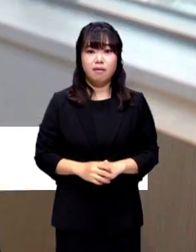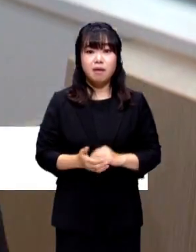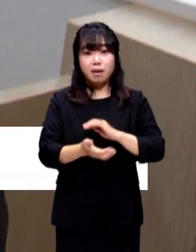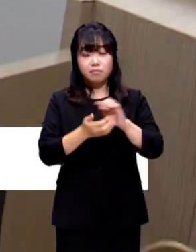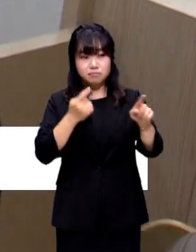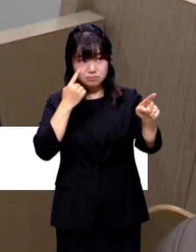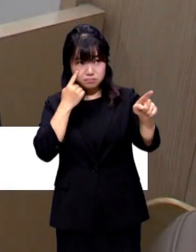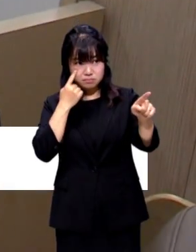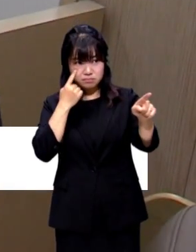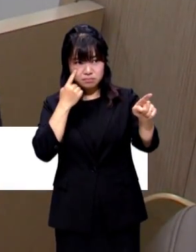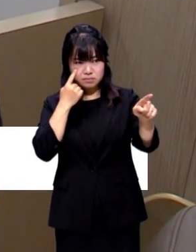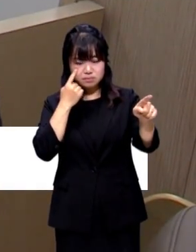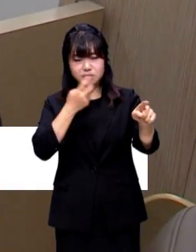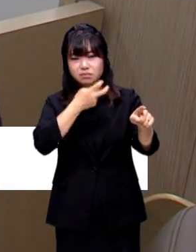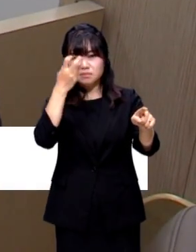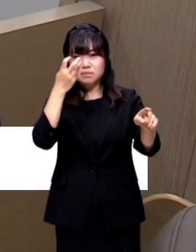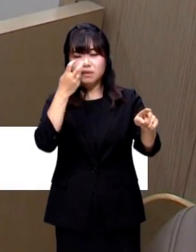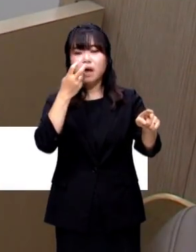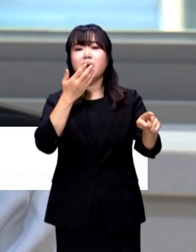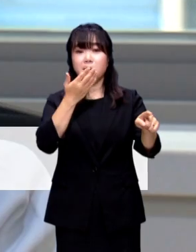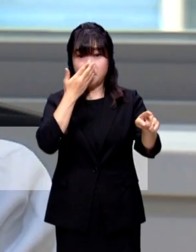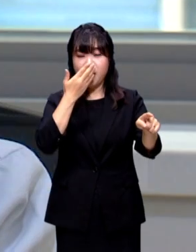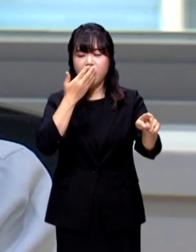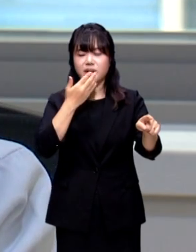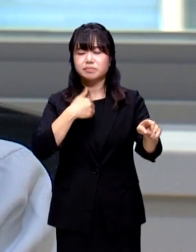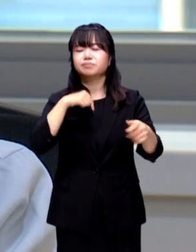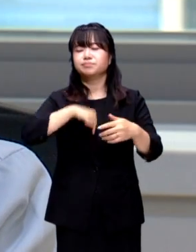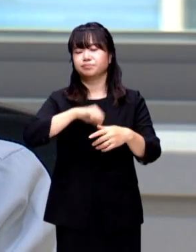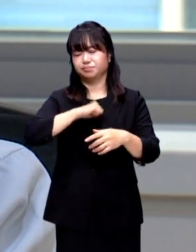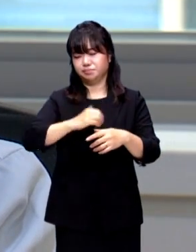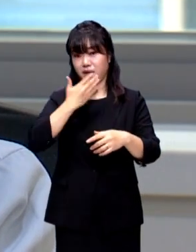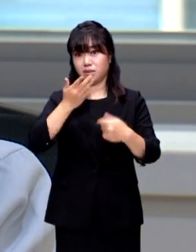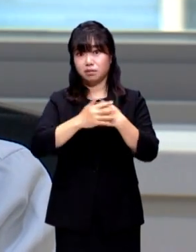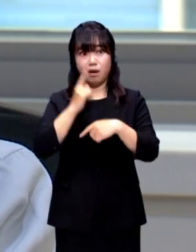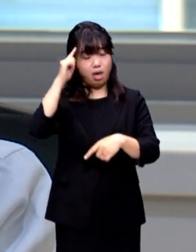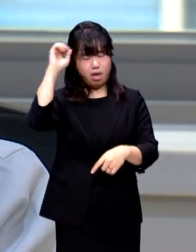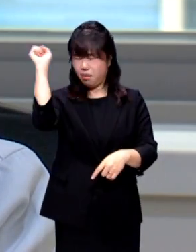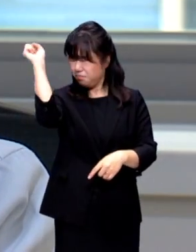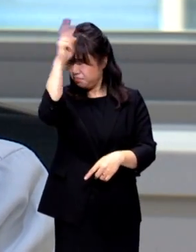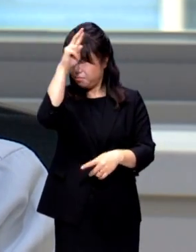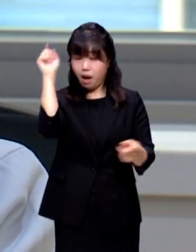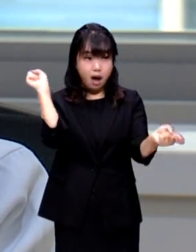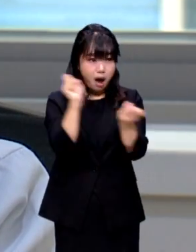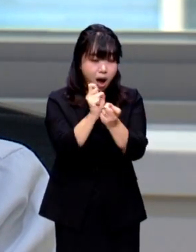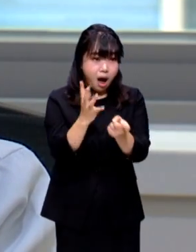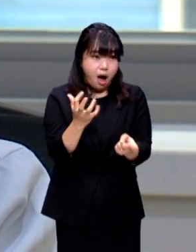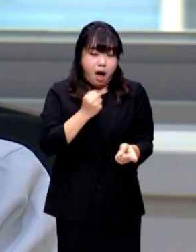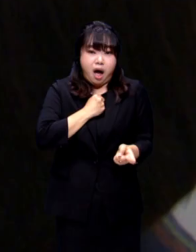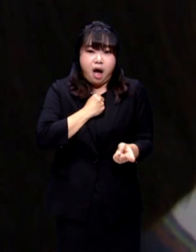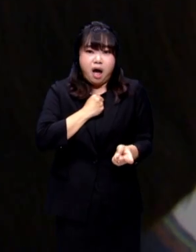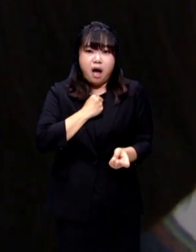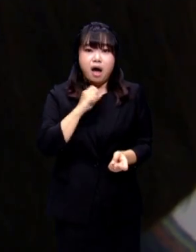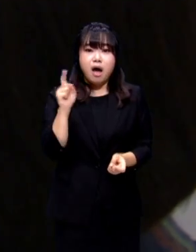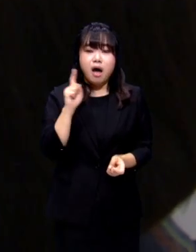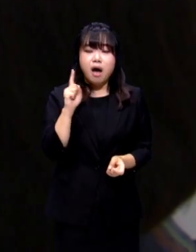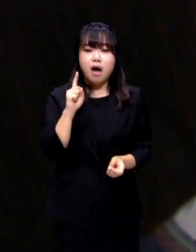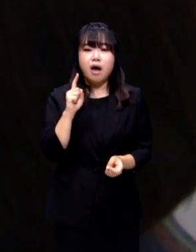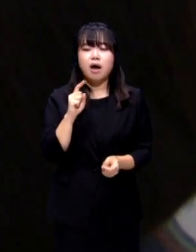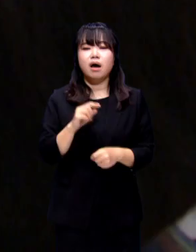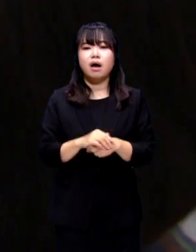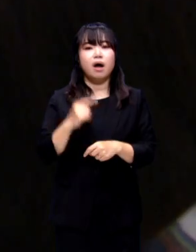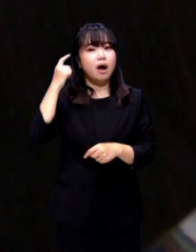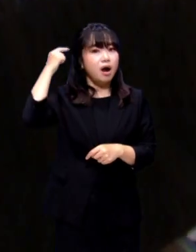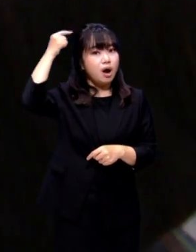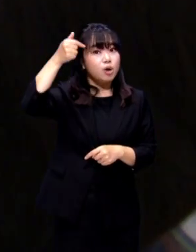벗어난 수준의 스트레스에 직면하면 누구나 트라우마를 겪을 수 있습니다. 큰 충격이나 비극을 접한 뒤